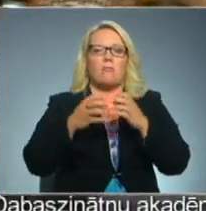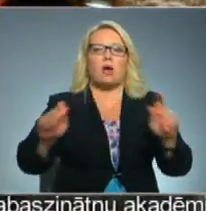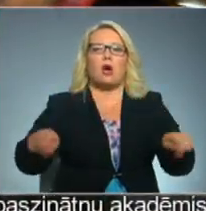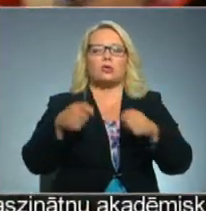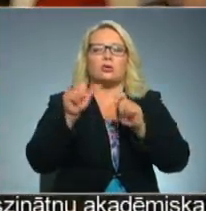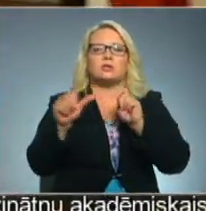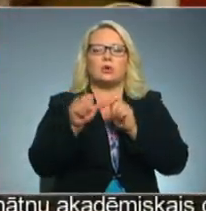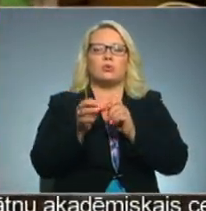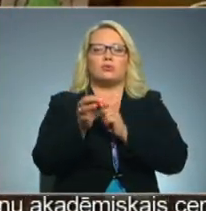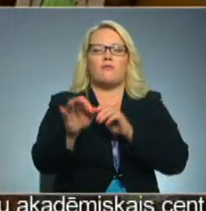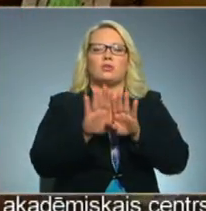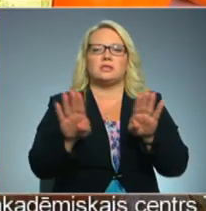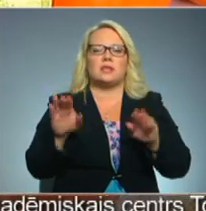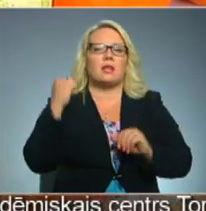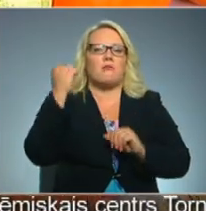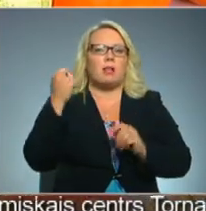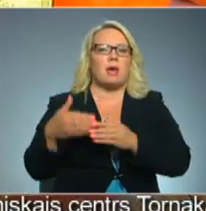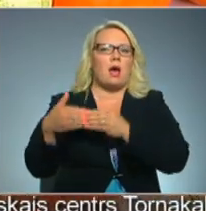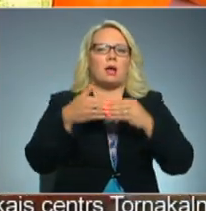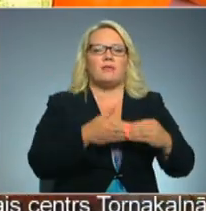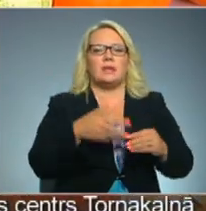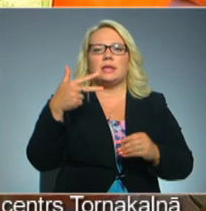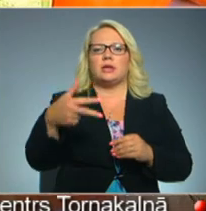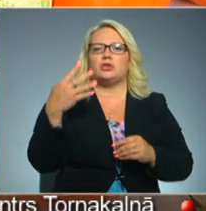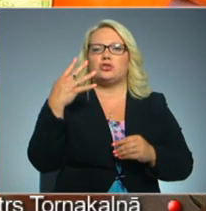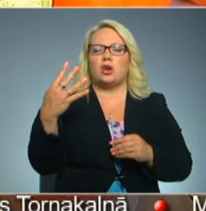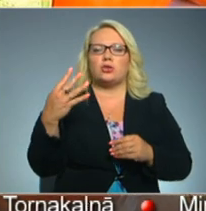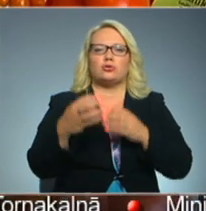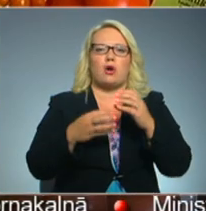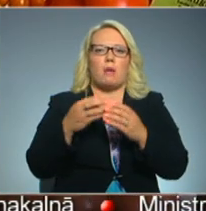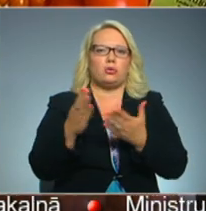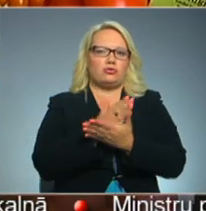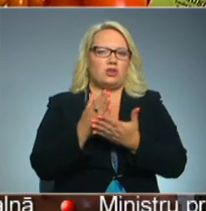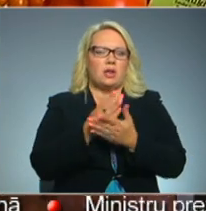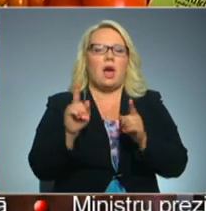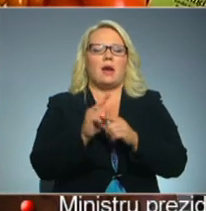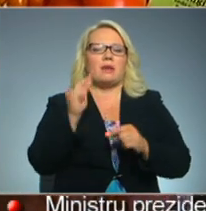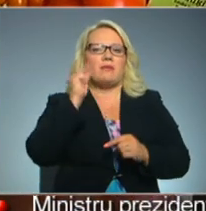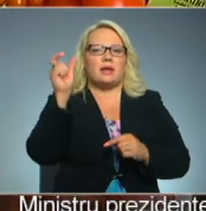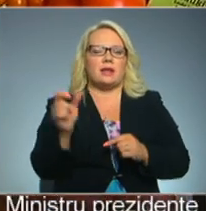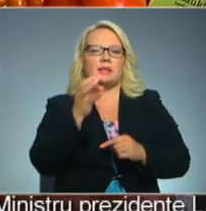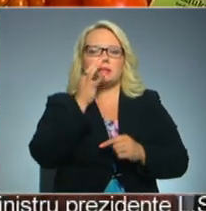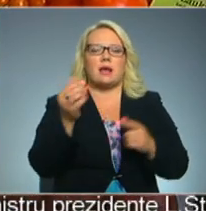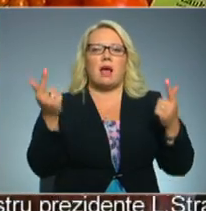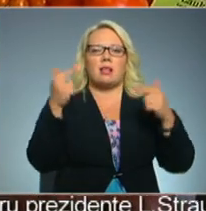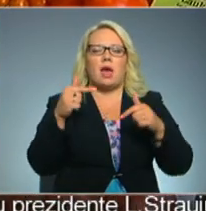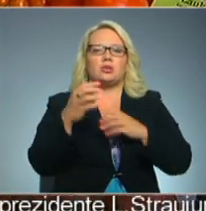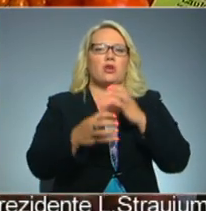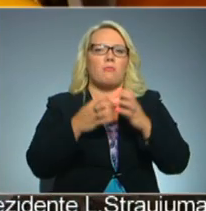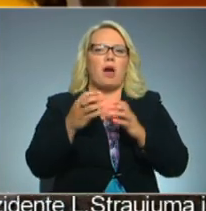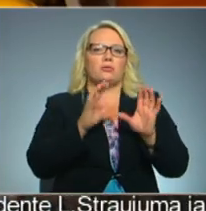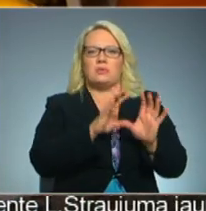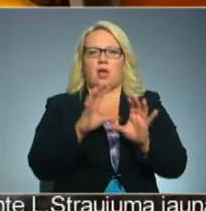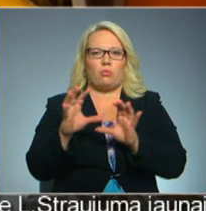no Siguldas novada uz izstādi Valmierā atvedis 34 tomātu šķirnes. Arī viņš atzīst, ka laiks tomātu šovasar